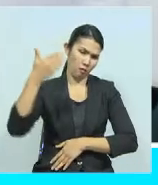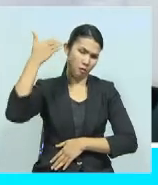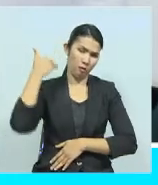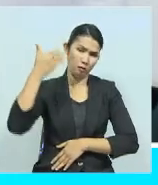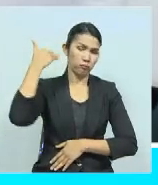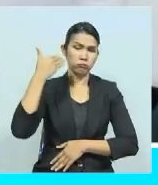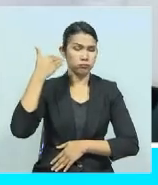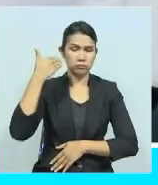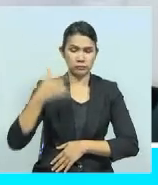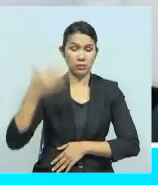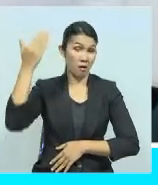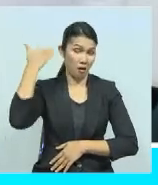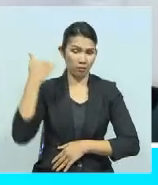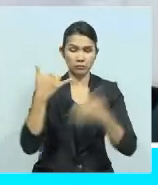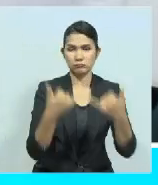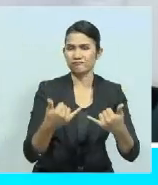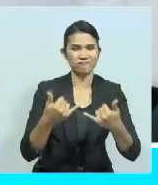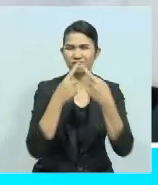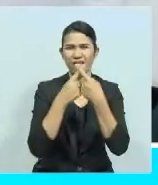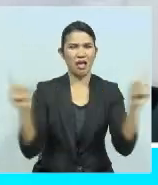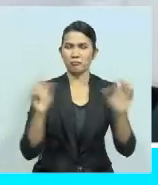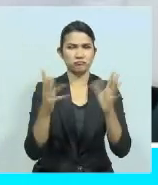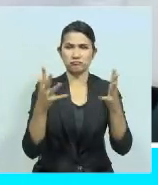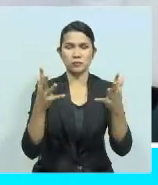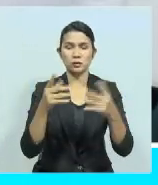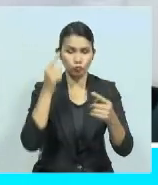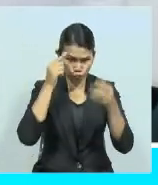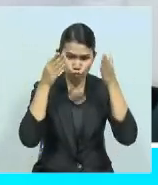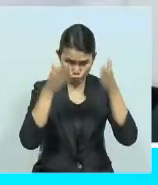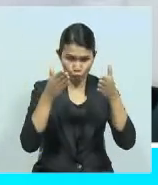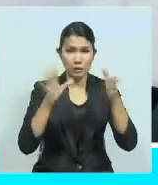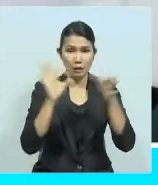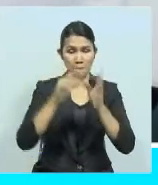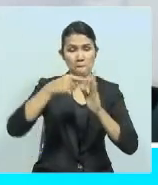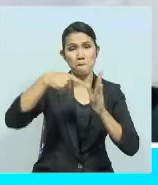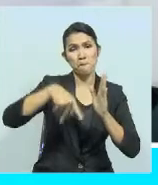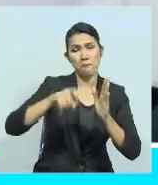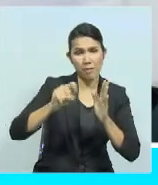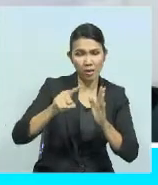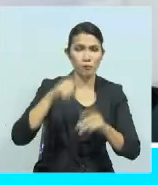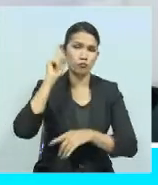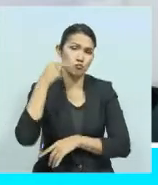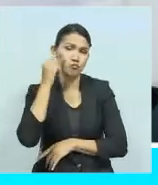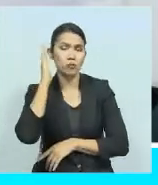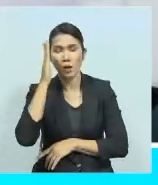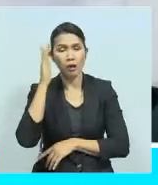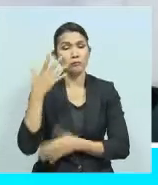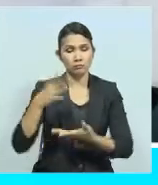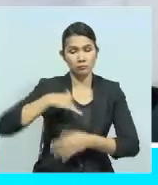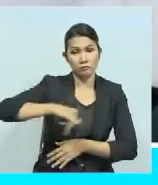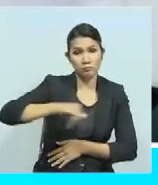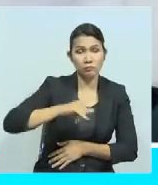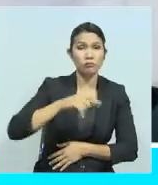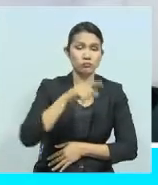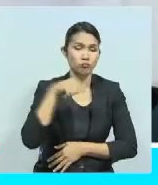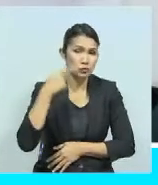ไม่มีความแตกต่างไปจากอดีตเลยค่ะเป็นวัยที่มีความสนใจในเรื่องเพศไม่ว่าจะเพศตรงข้ามไม่ว่าจะเพศเดียวกันนะคะแล้วก็เ